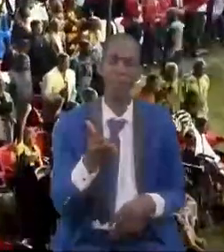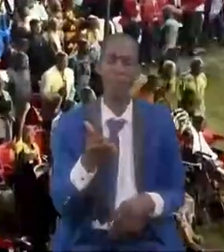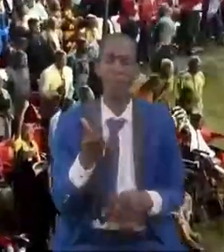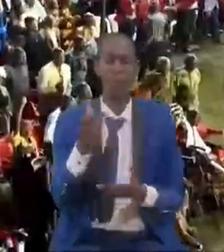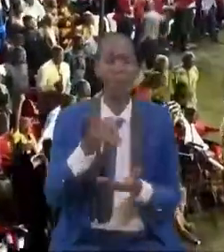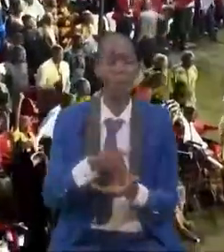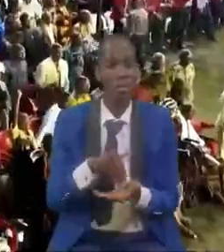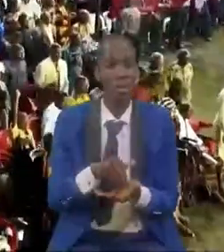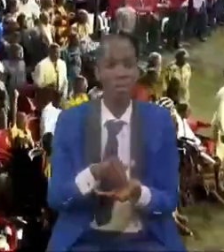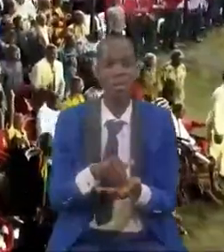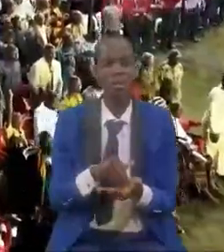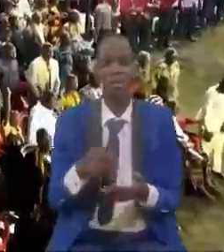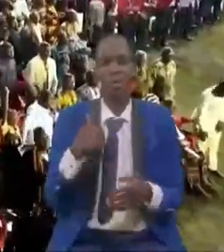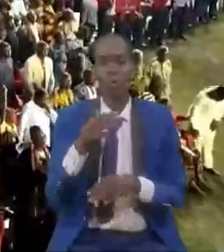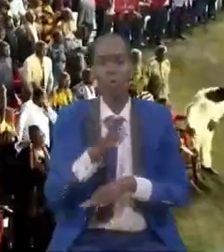Une fois encore,